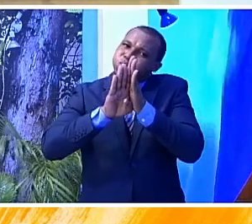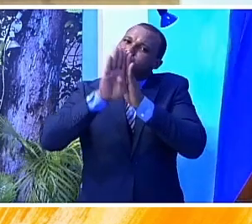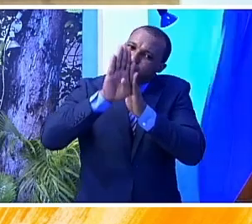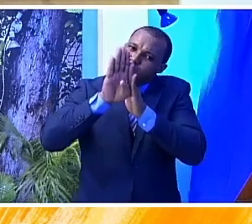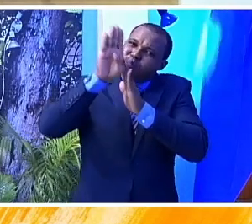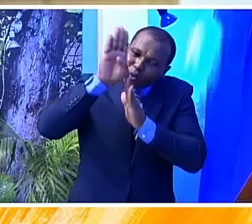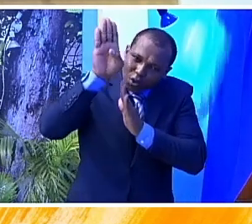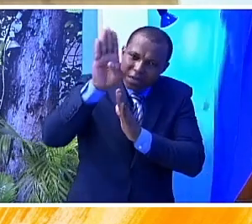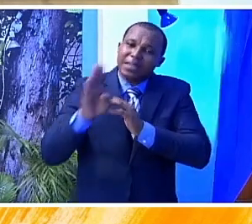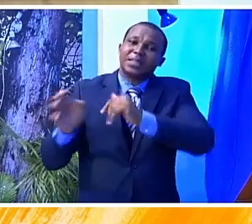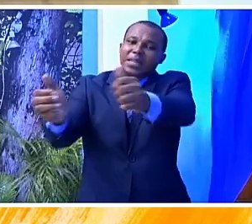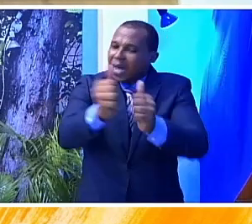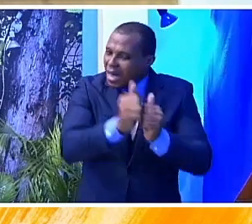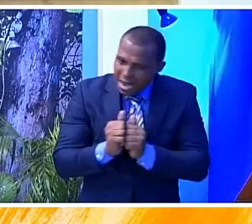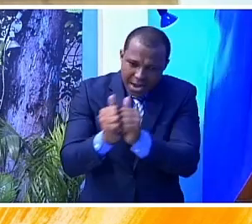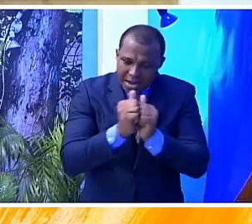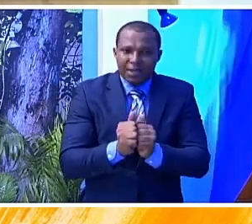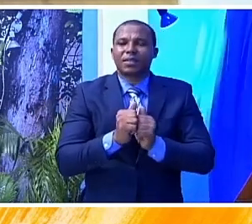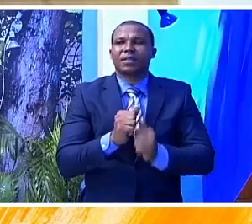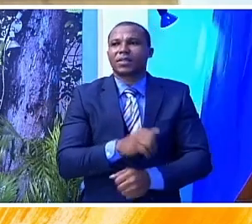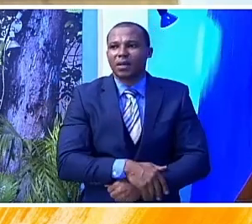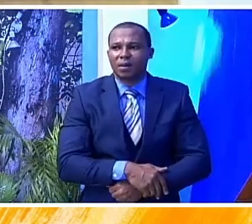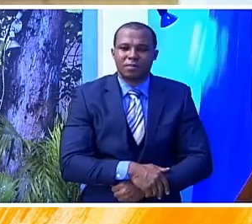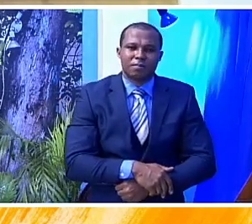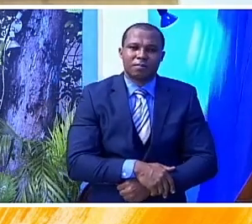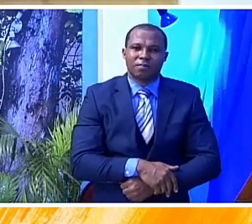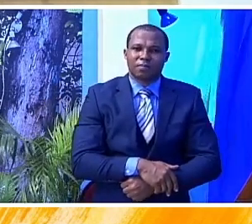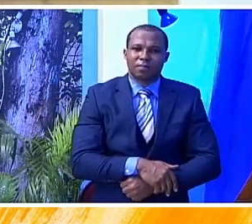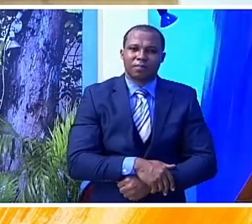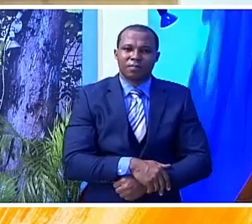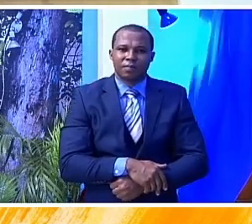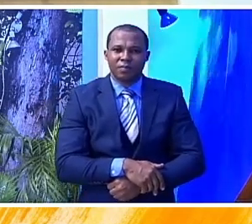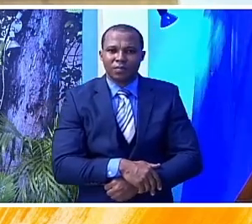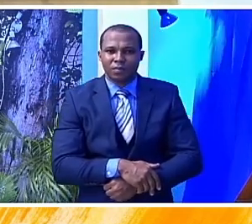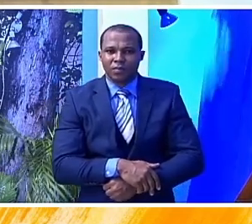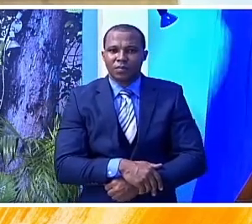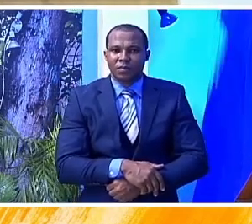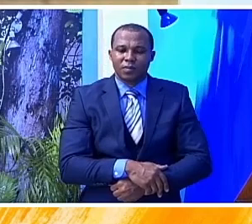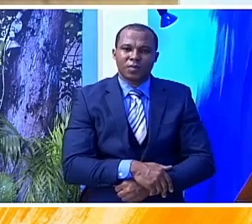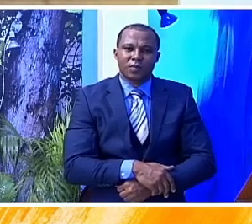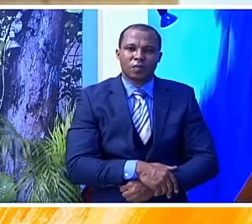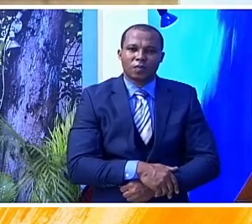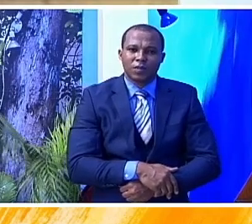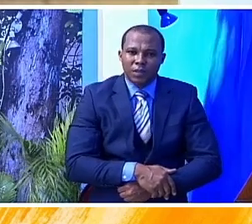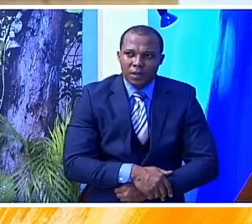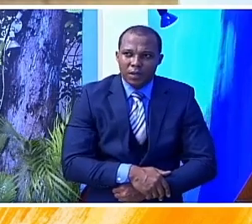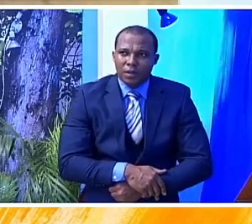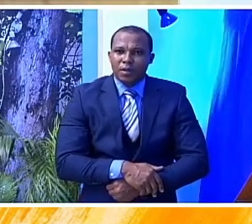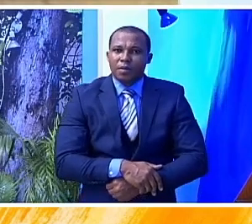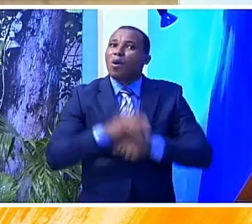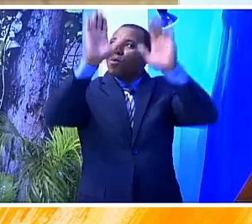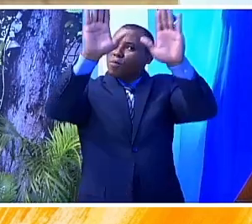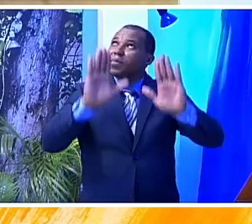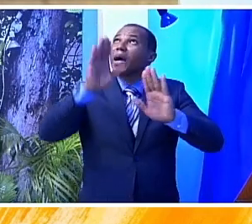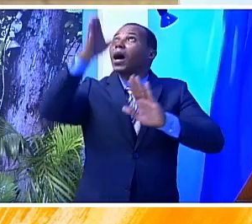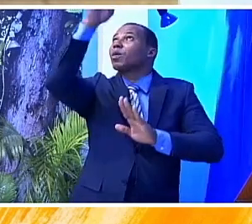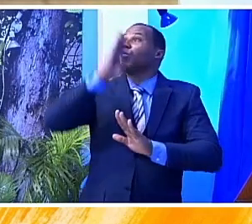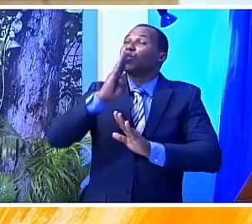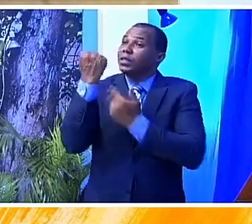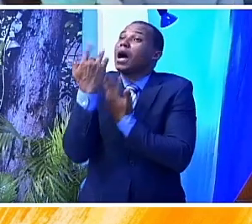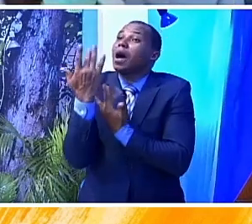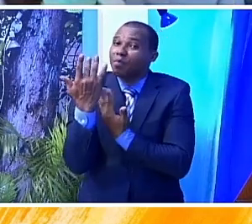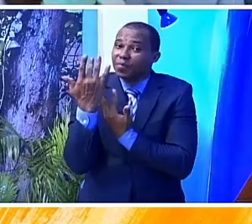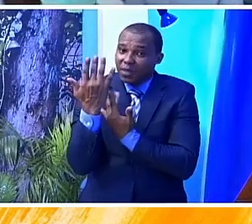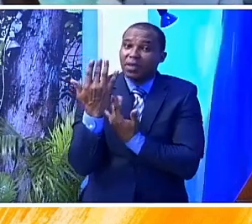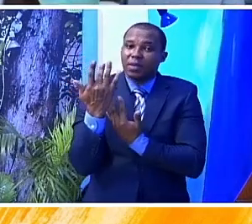compte que miracle nous avons besoin, bon Dieu, faire et pas non, mais bon Dieu, miracle la terre, c'est non, mais nous le déye. Miracle, bon Dieu, tant non, mais